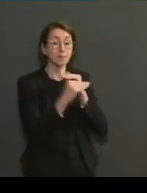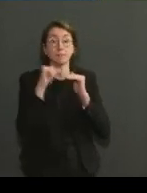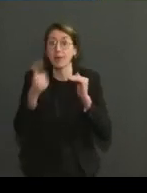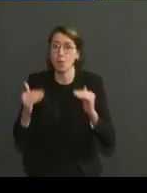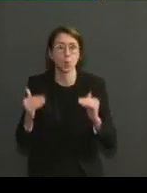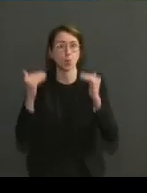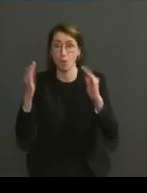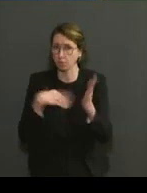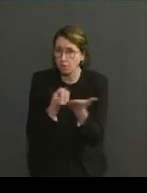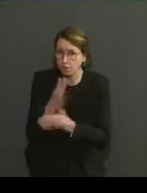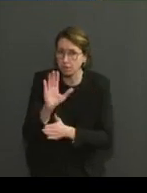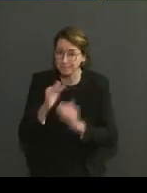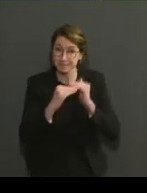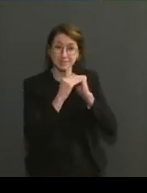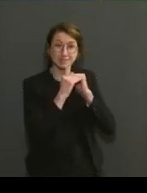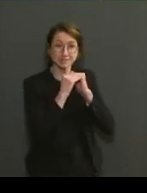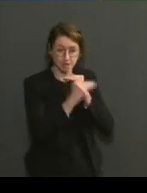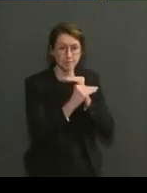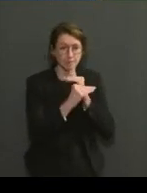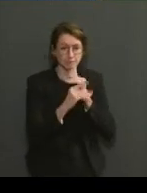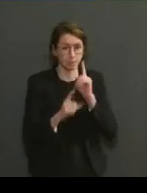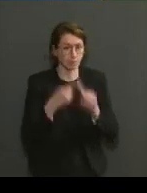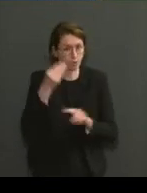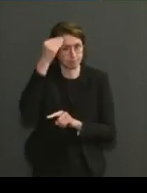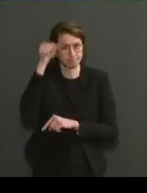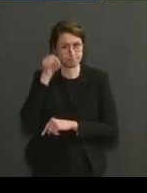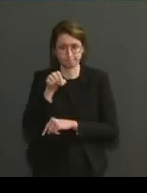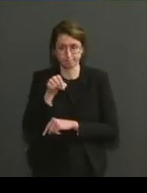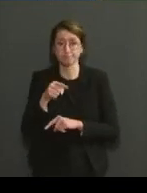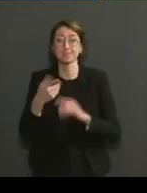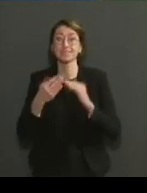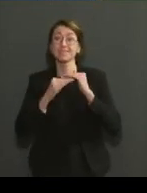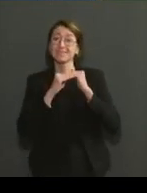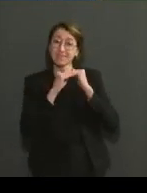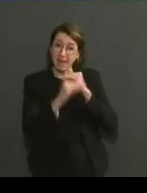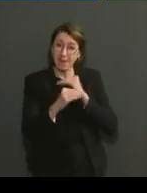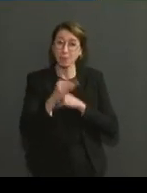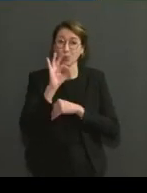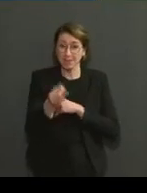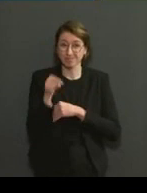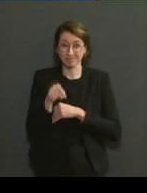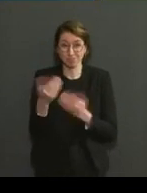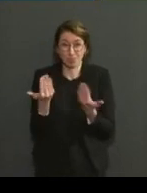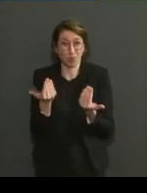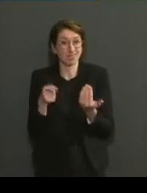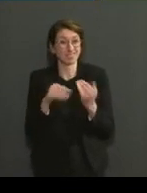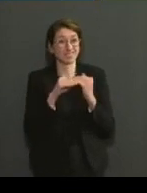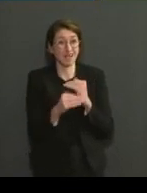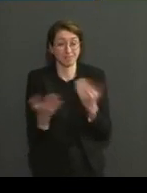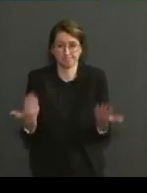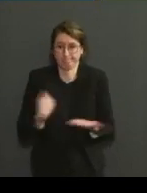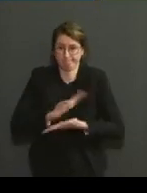des hospitalisations. Stabilisation pour laquelle nous n'avons pas de réponse unique qui pourrait